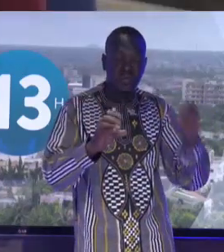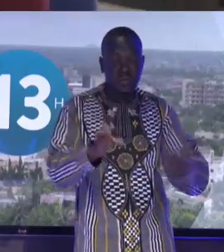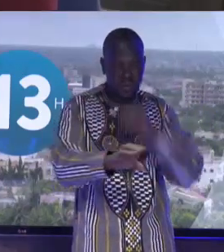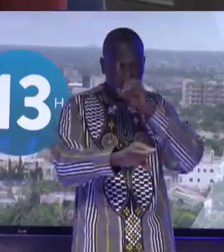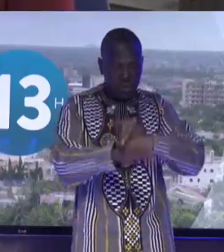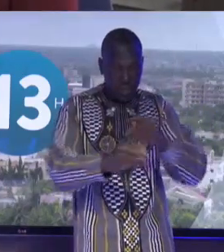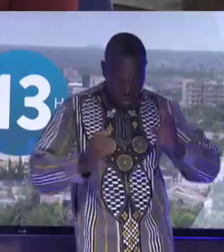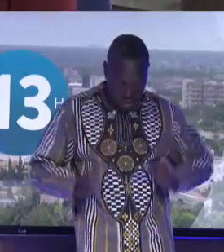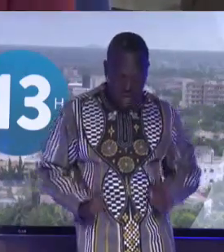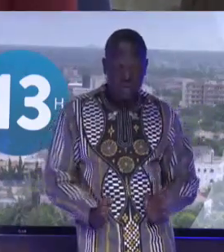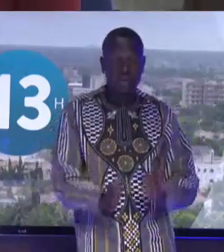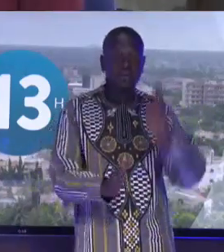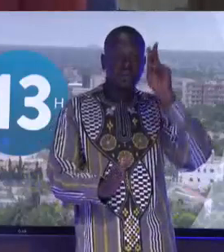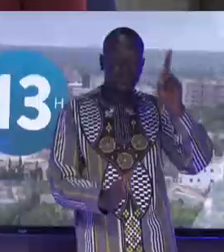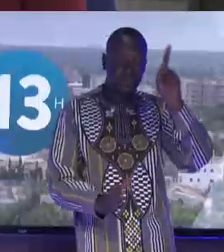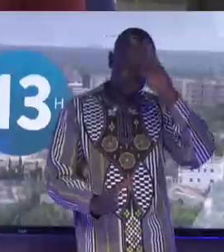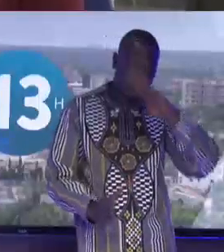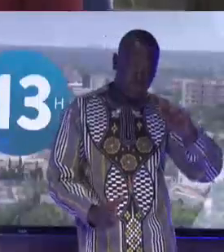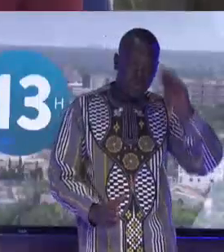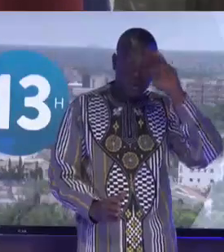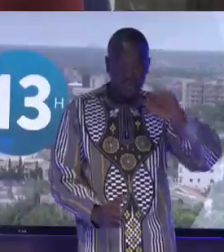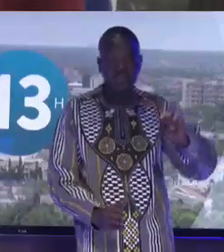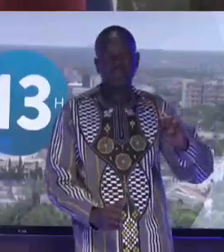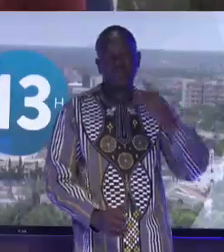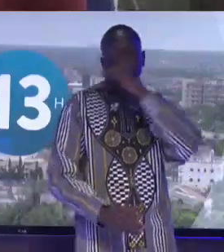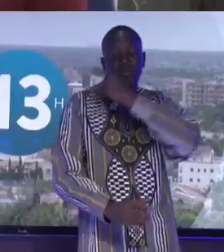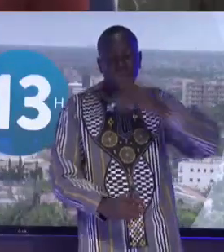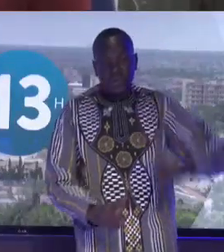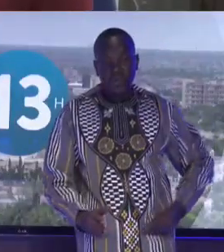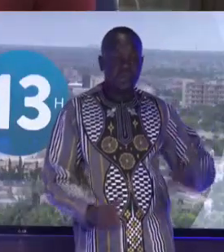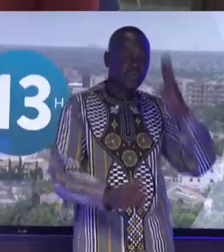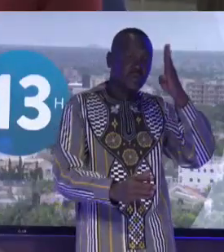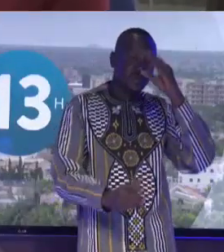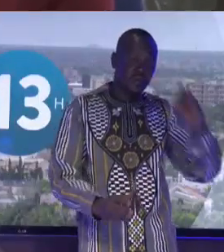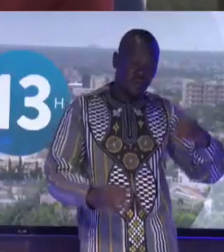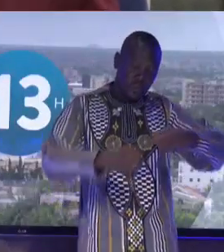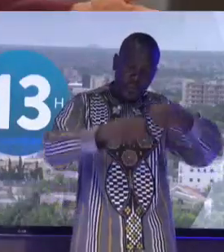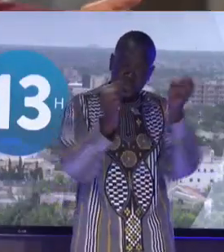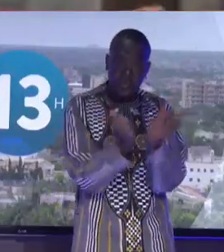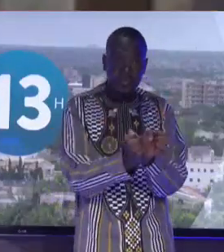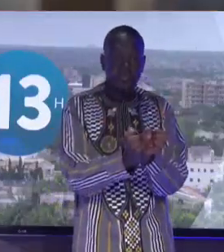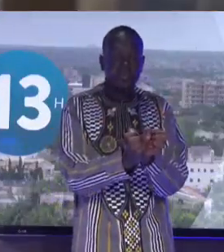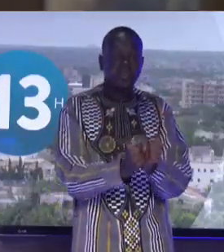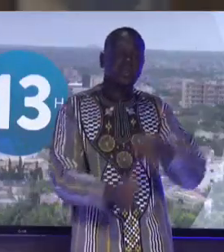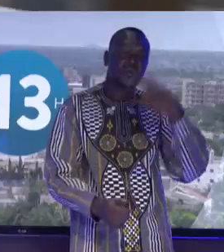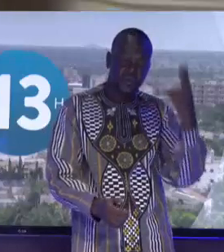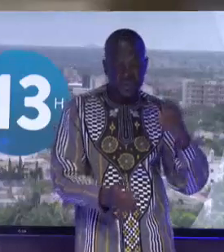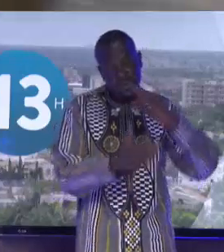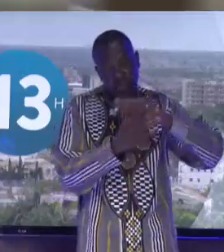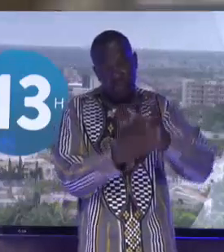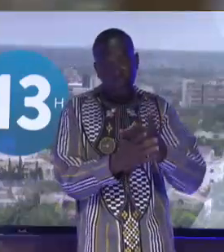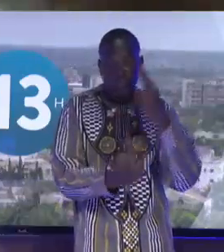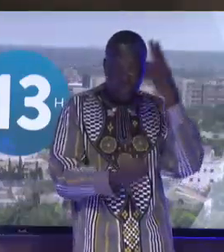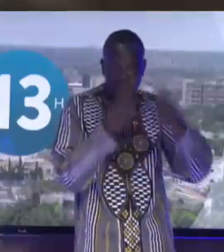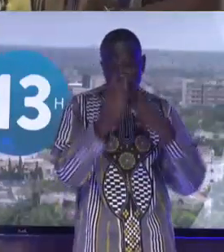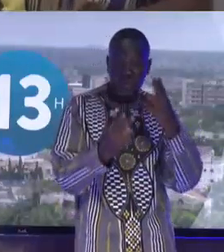et son adjoint d'un côté, de l'autre, la chef de la diplomatie burkinabé et sa délégation, les deux parties passent en revue